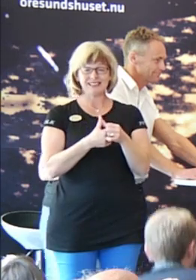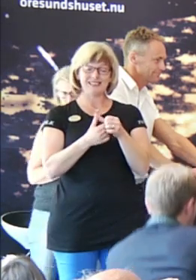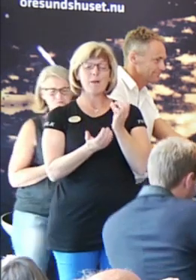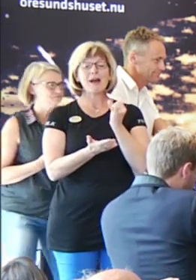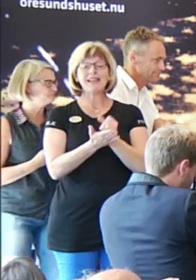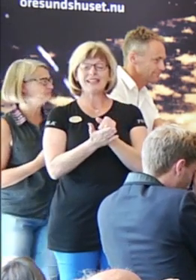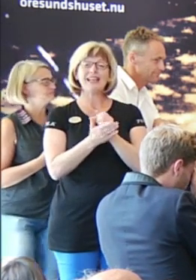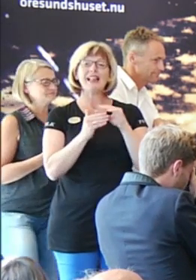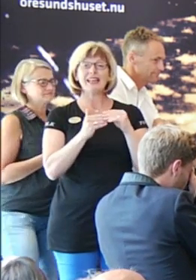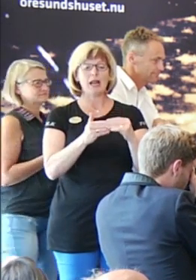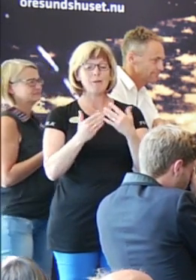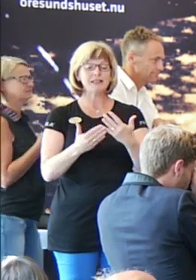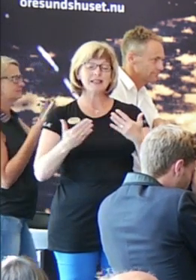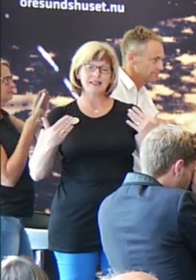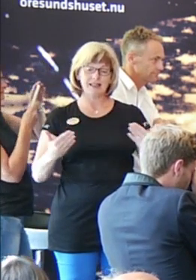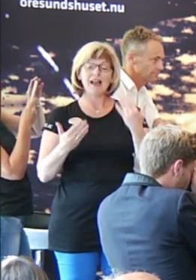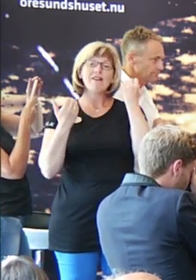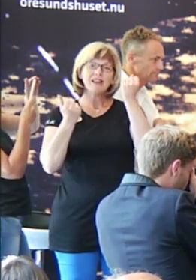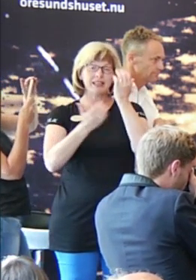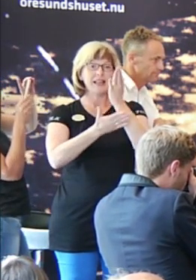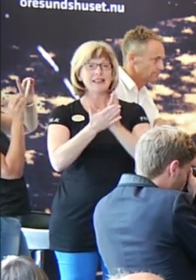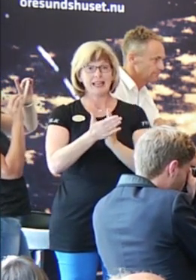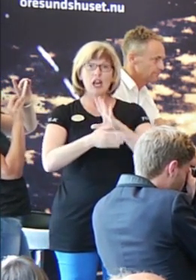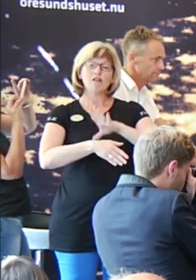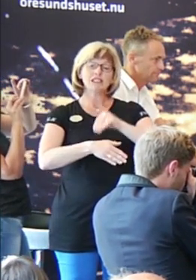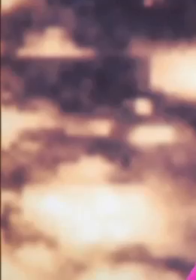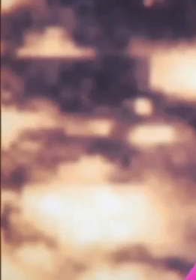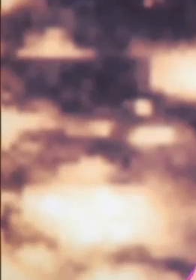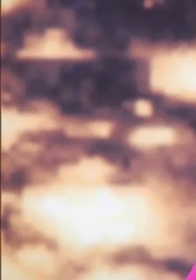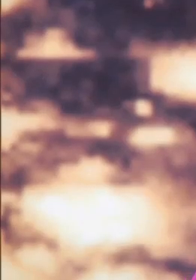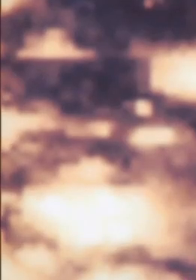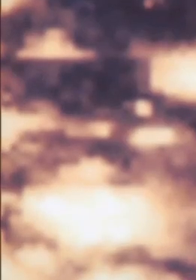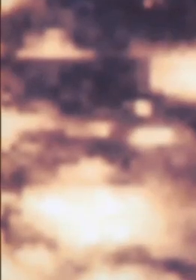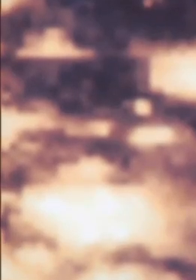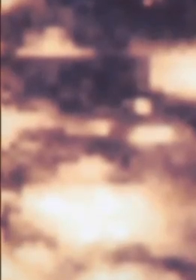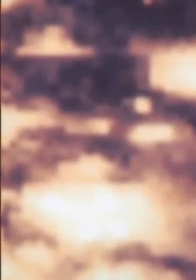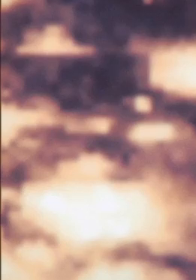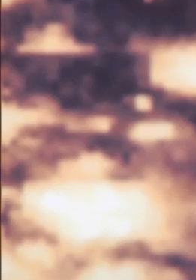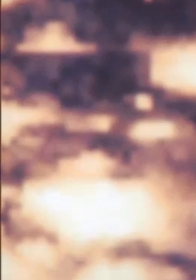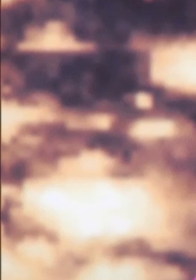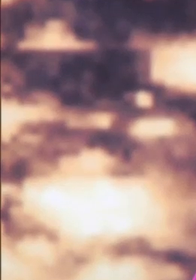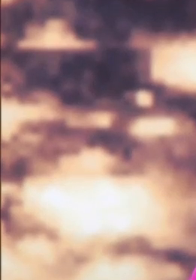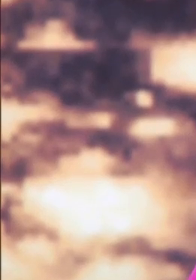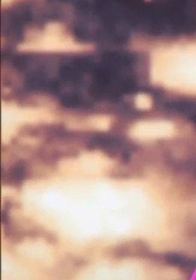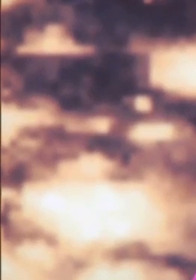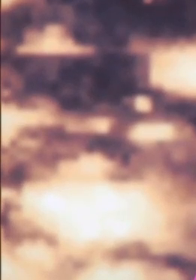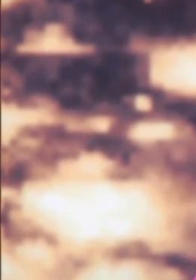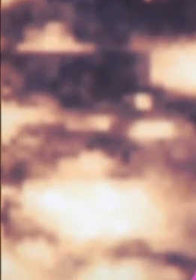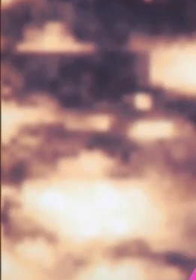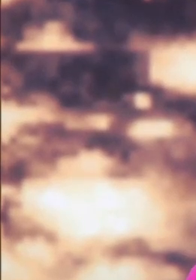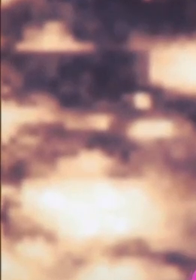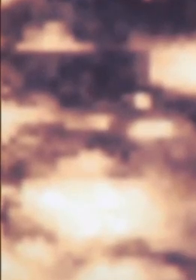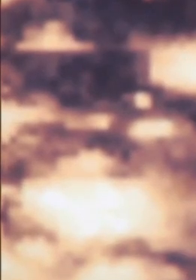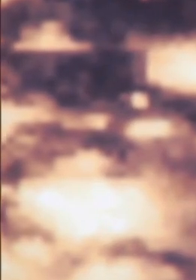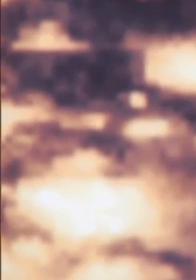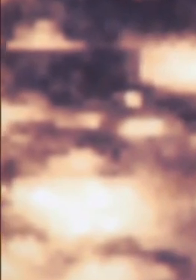partiledare presenterat en viktig del av Sverigebygget. Vi har ju satt som en målsättning att till 2020